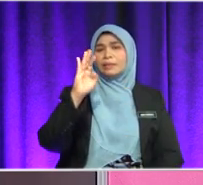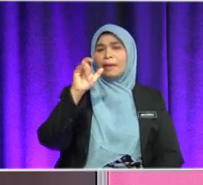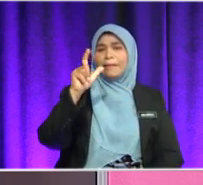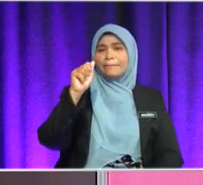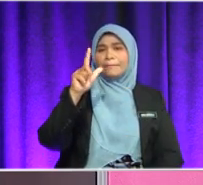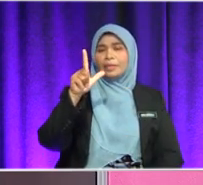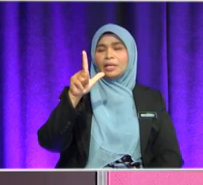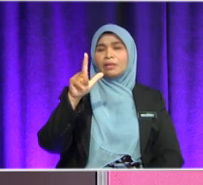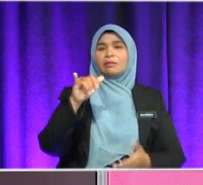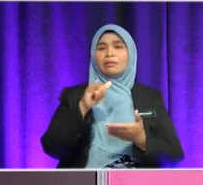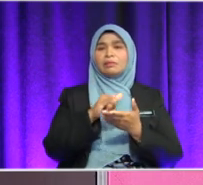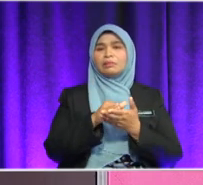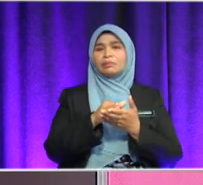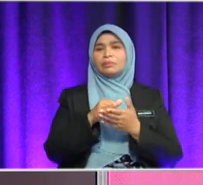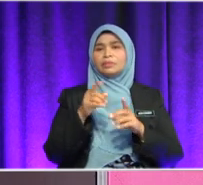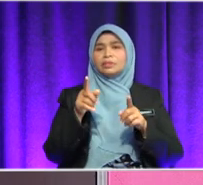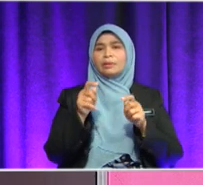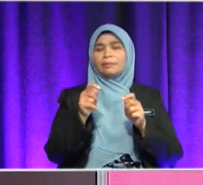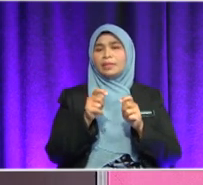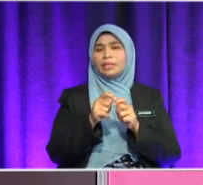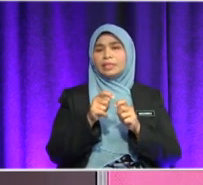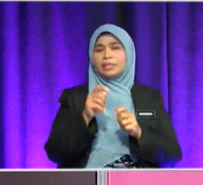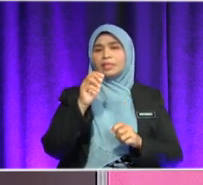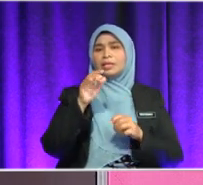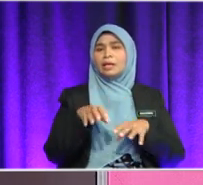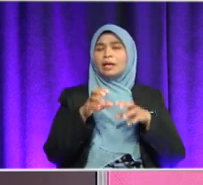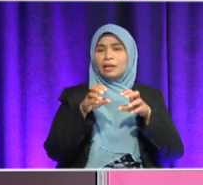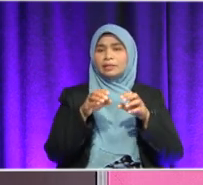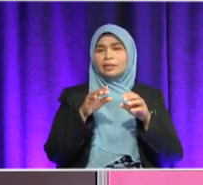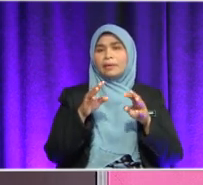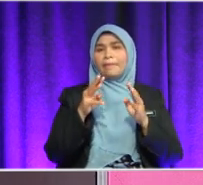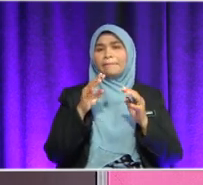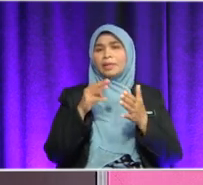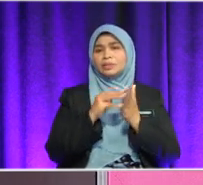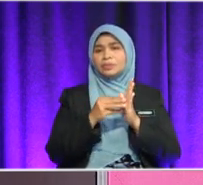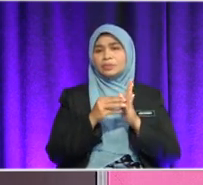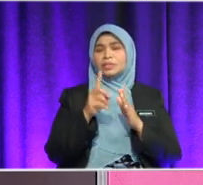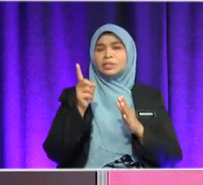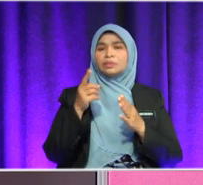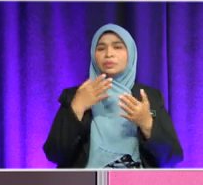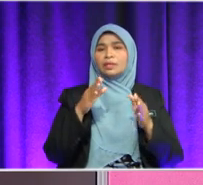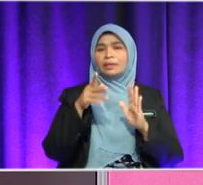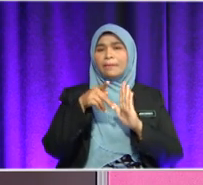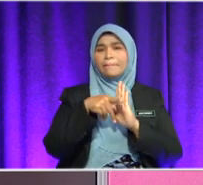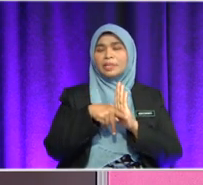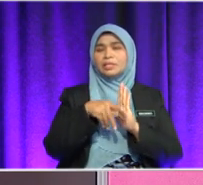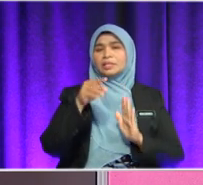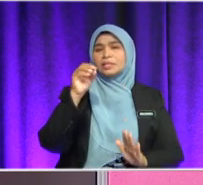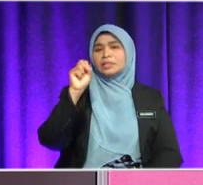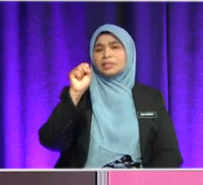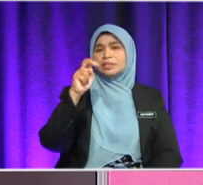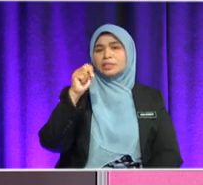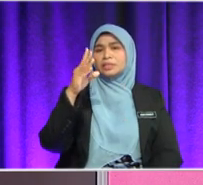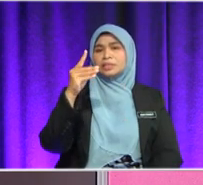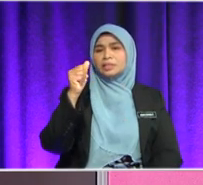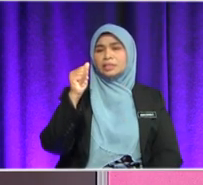orang yang mempersenjataikan dengan perkataan itu sedemikian maka sebagai